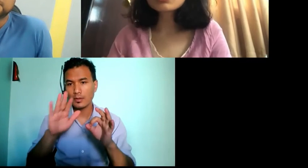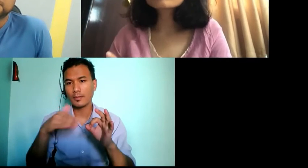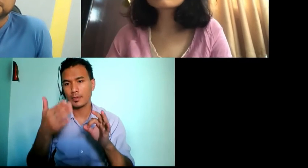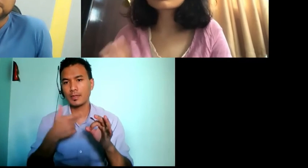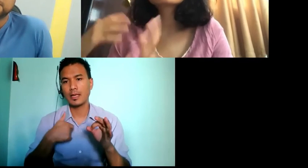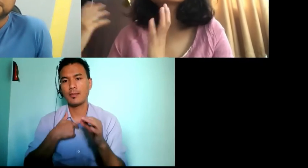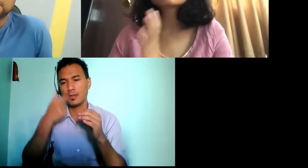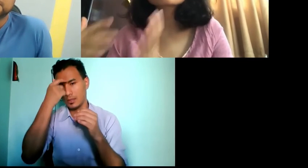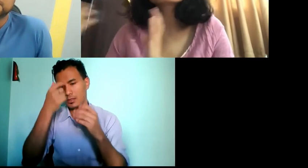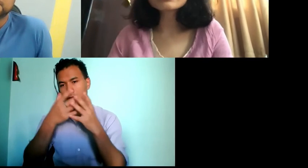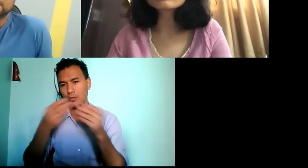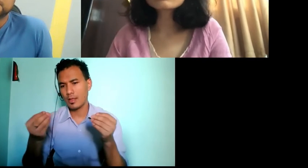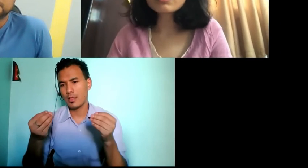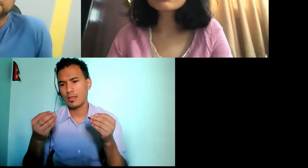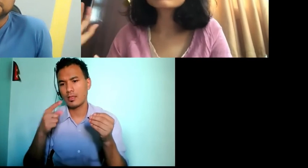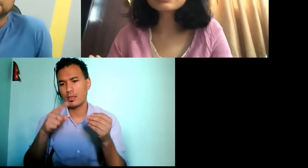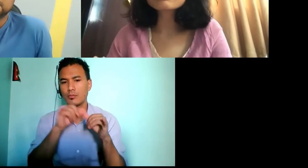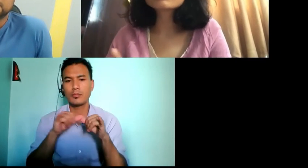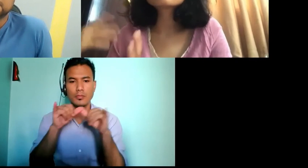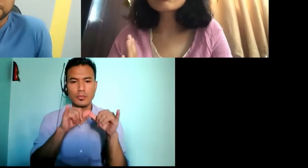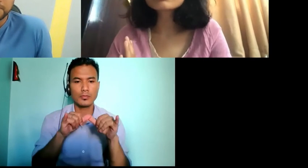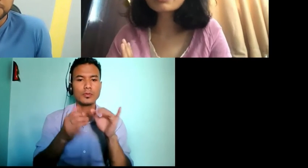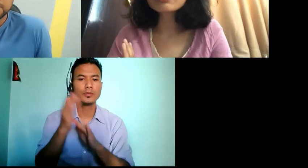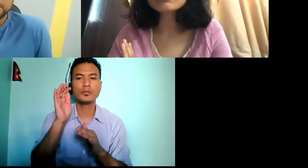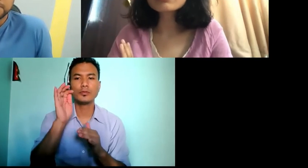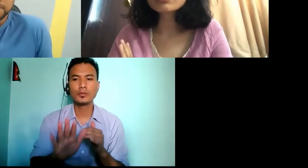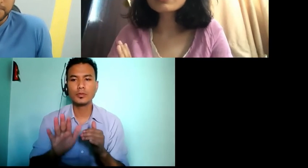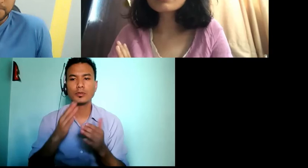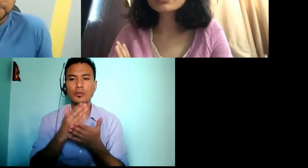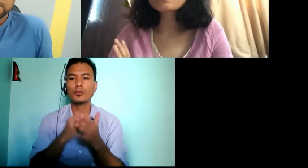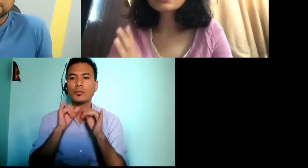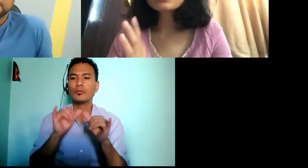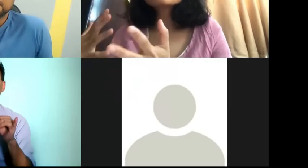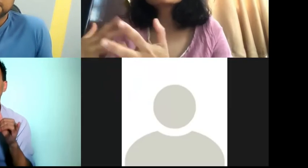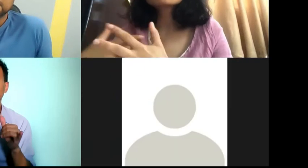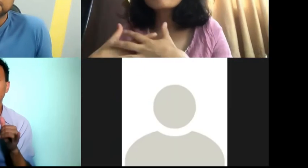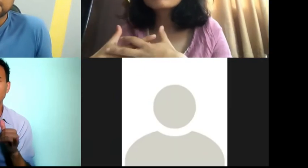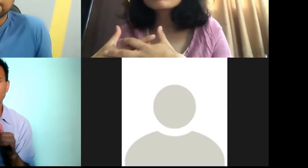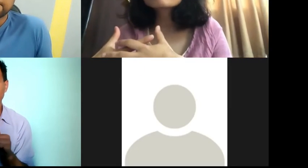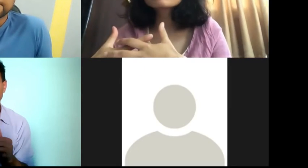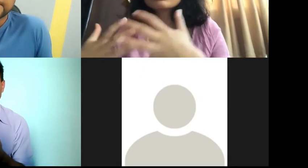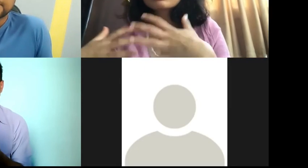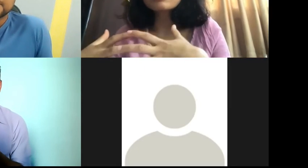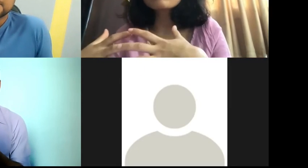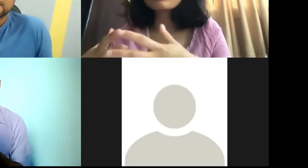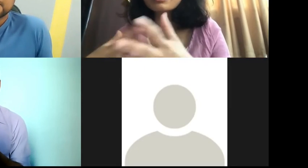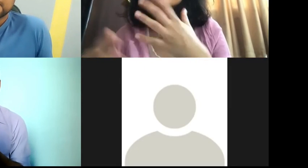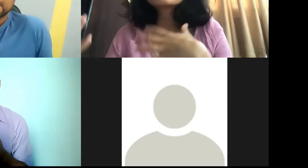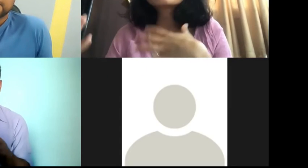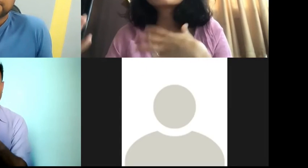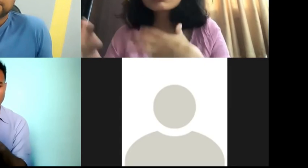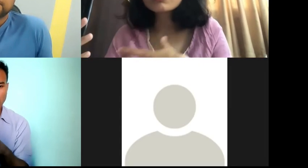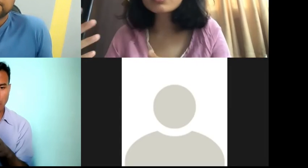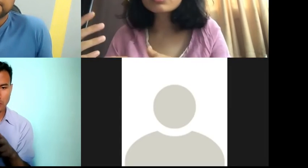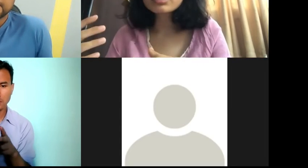चाहिँ सोल्युसन अथवा त्यसको म्यानेजमेन्टमा चाहिँ जान सक्छौँ, त्यसलाई कसरी म्यानेज गर्न सक्छौँ भनेर। जस्तै अब हाम्रो बडीमा केही गाह्रो भयो भने हामी